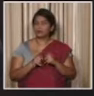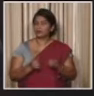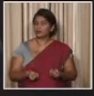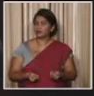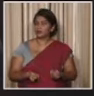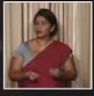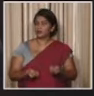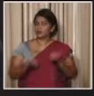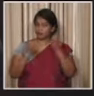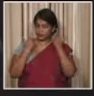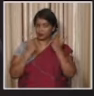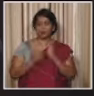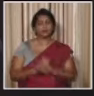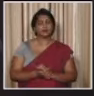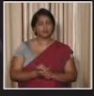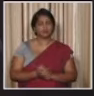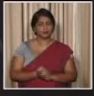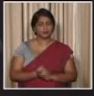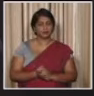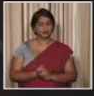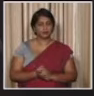භාණ්ඩ හා සේවාවන්ගේ මිල ඉහළ ගියා.